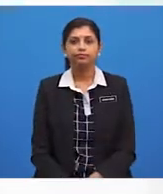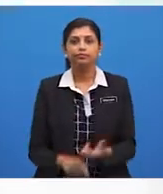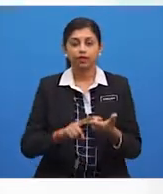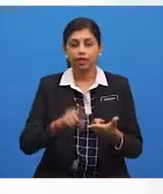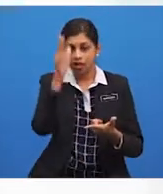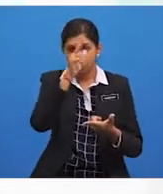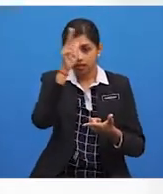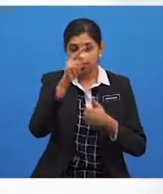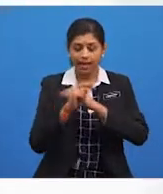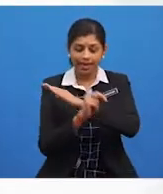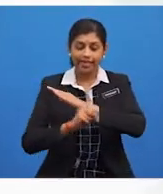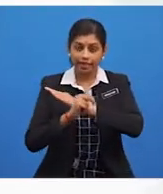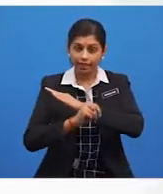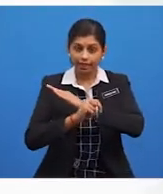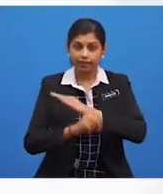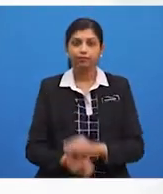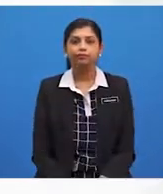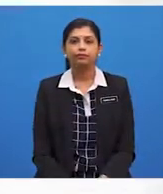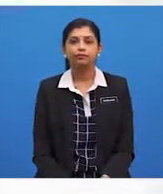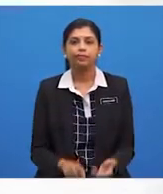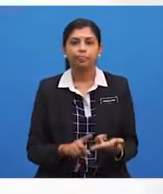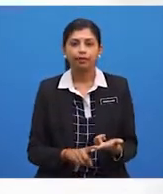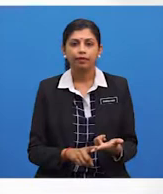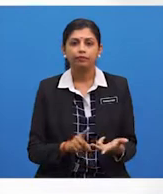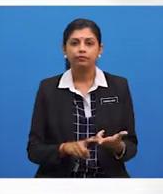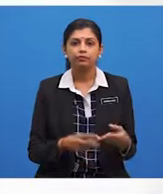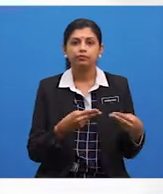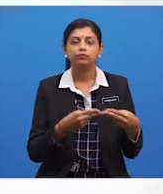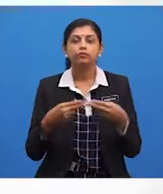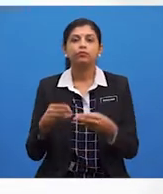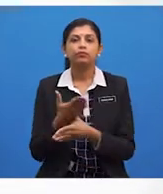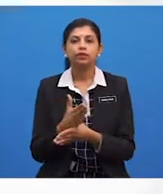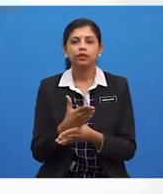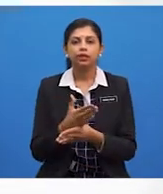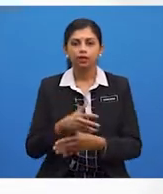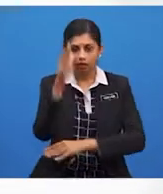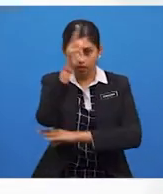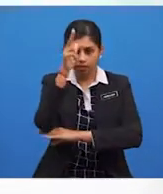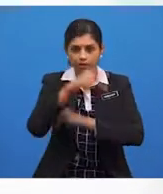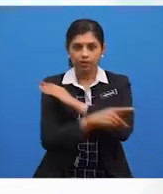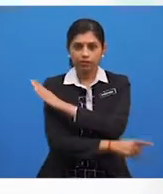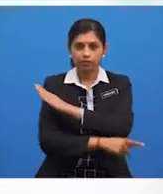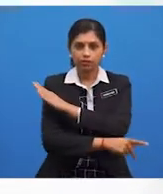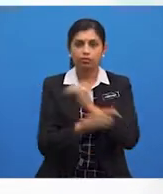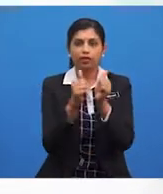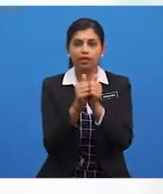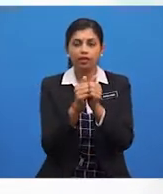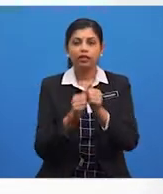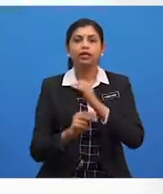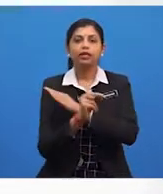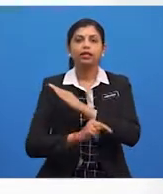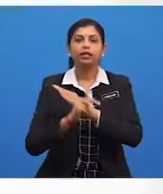Kedua, Kerajaan Negeri. Ketiga, perhubungan antara Kerajaan